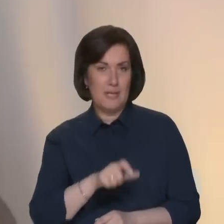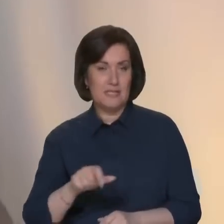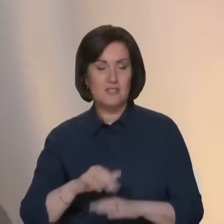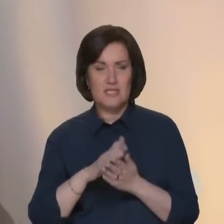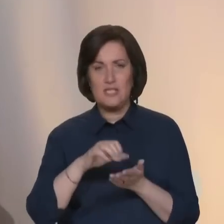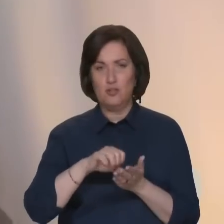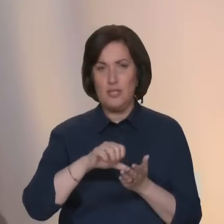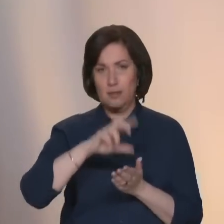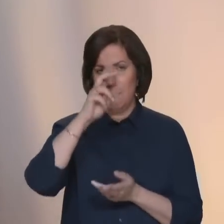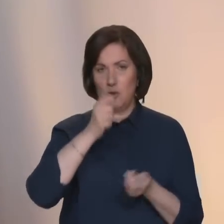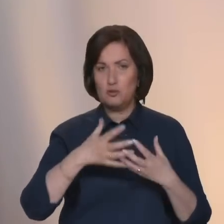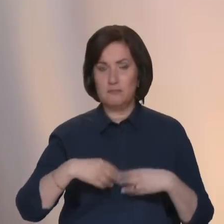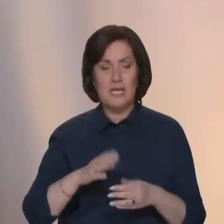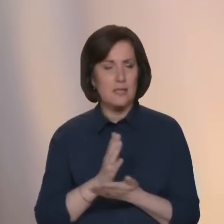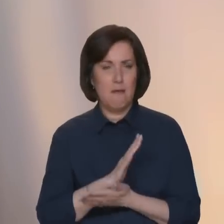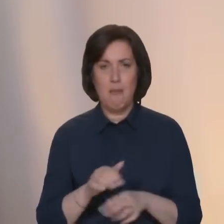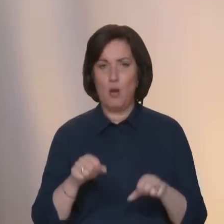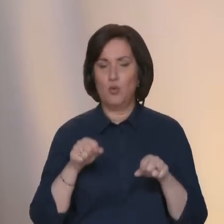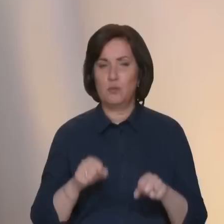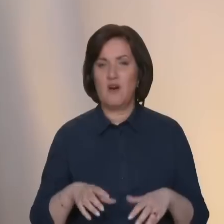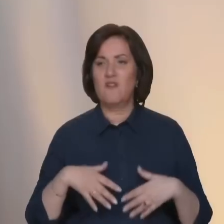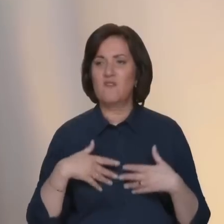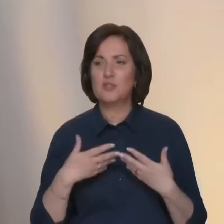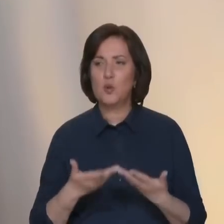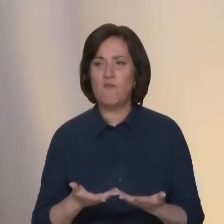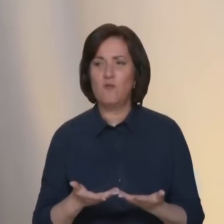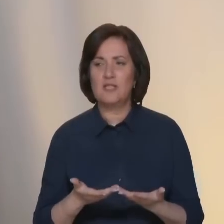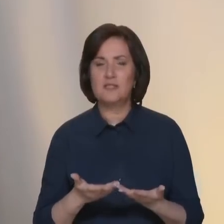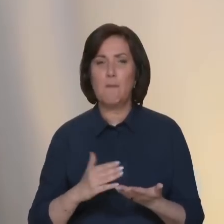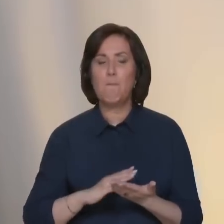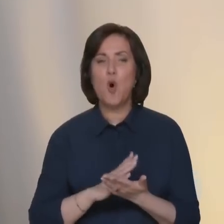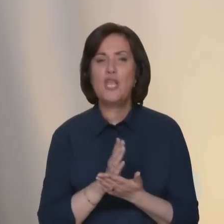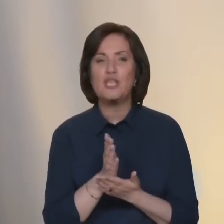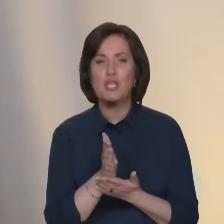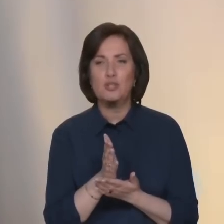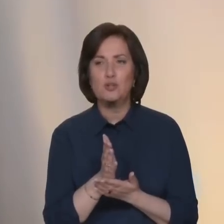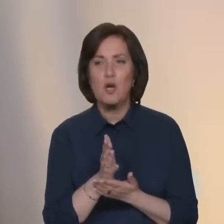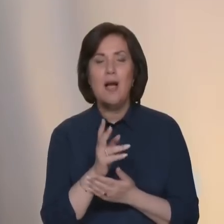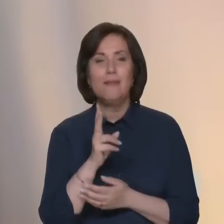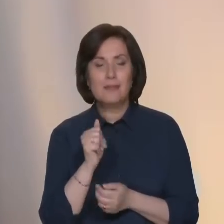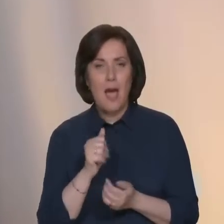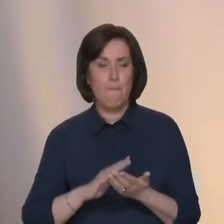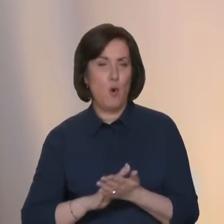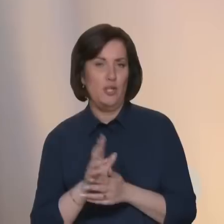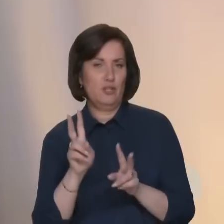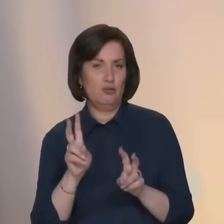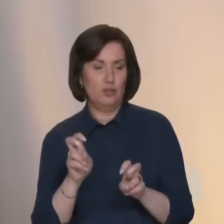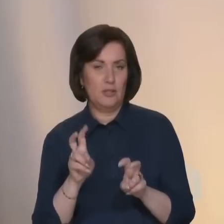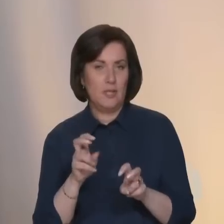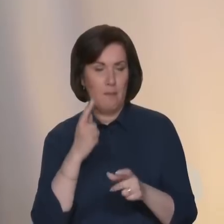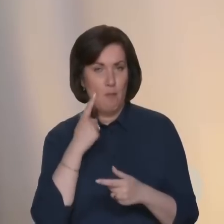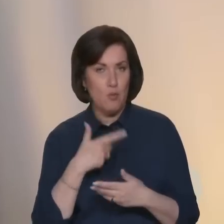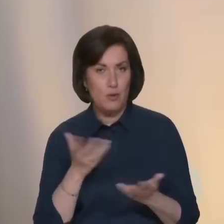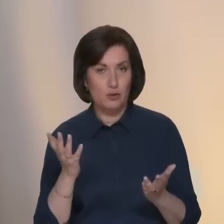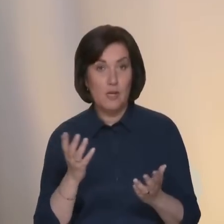взагалі члени монаршої родини, вони не мають права висловлюватися політично або на політичні теми